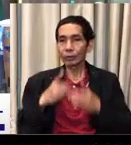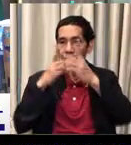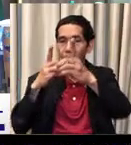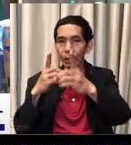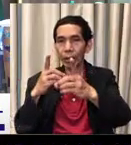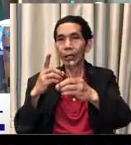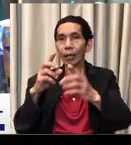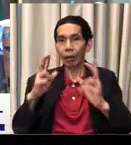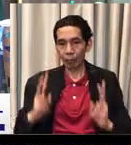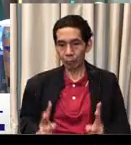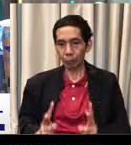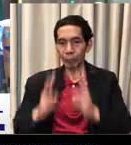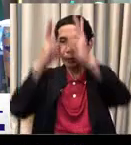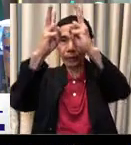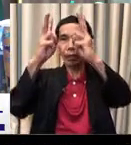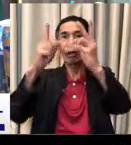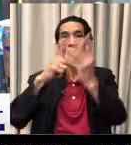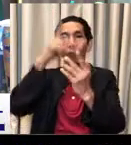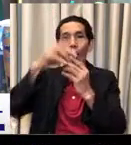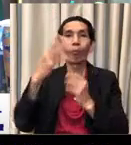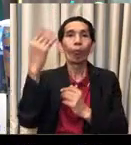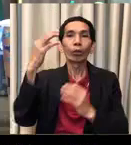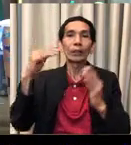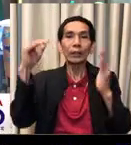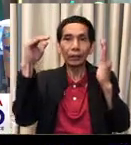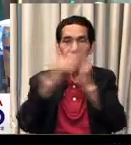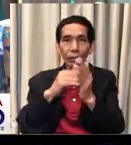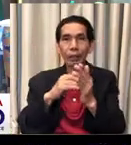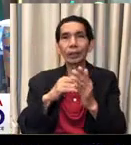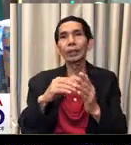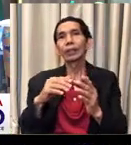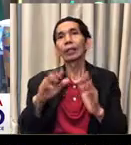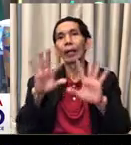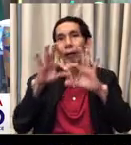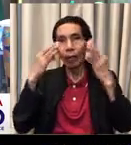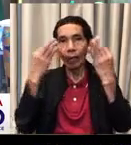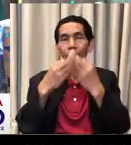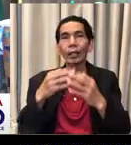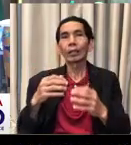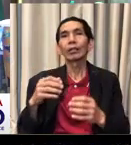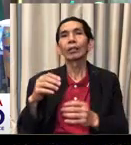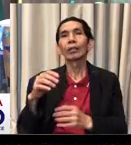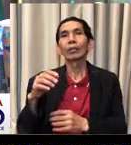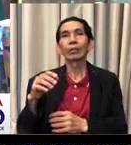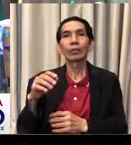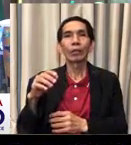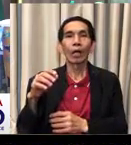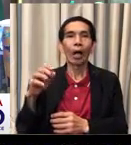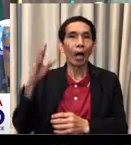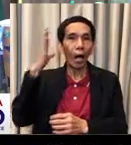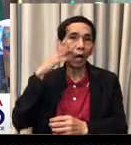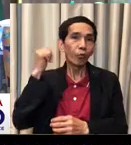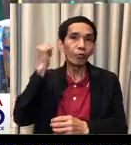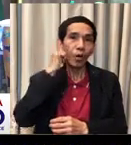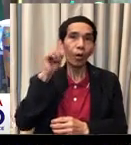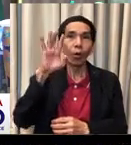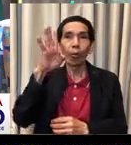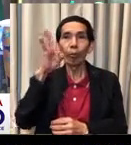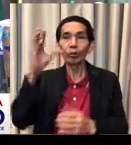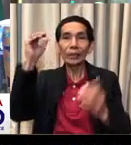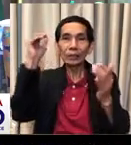for Vertical Housing Project, 40,000 from Erlinda UC and Family of Queensland, Australia.